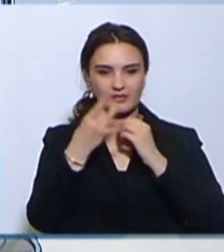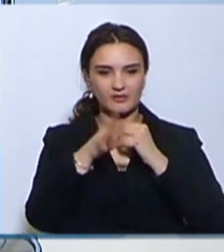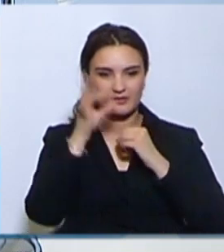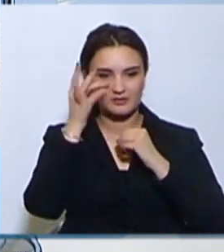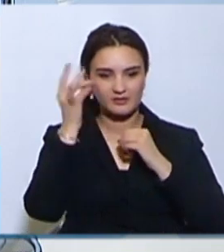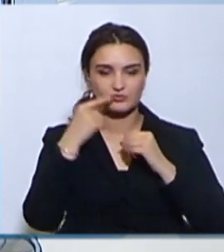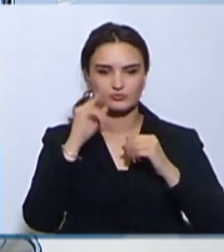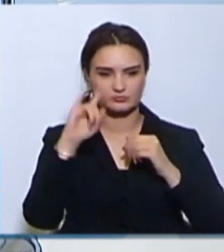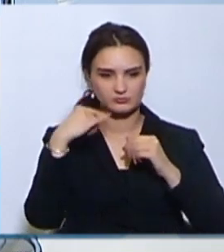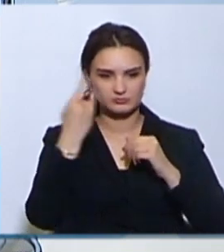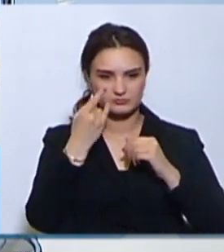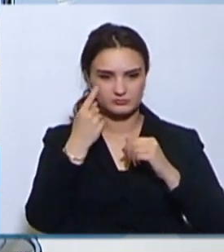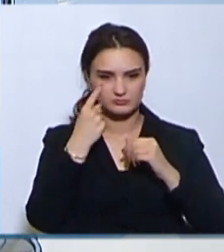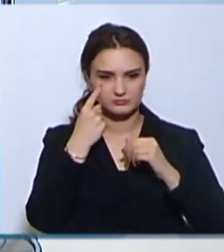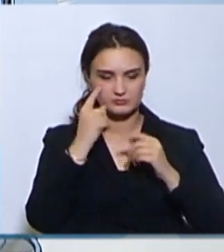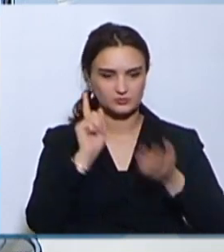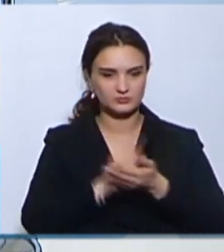თვალის გაწითლება, ჰიპერემია,